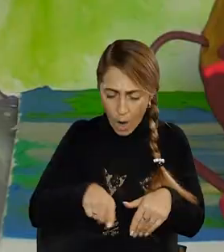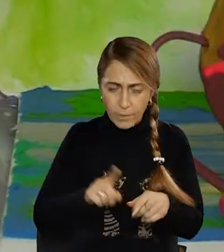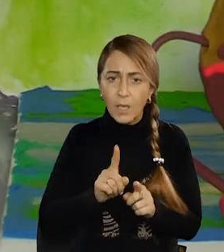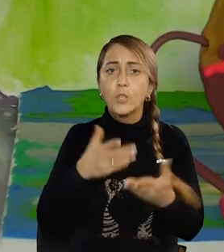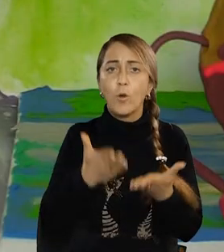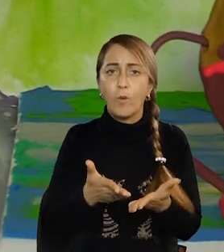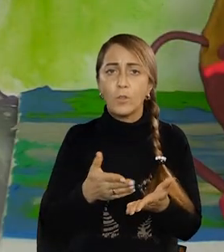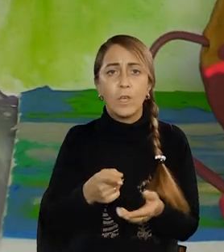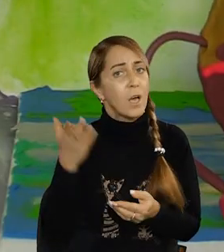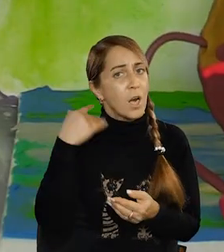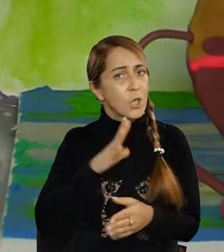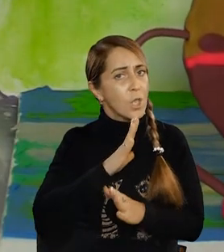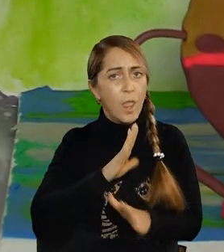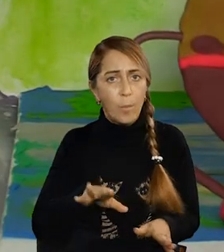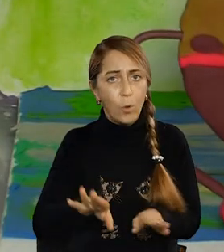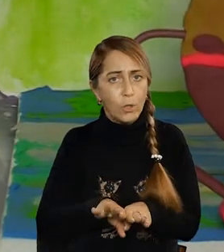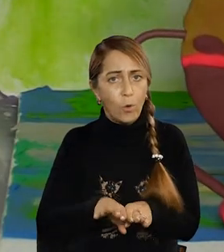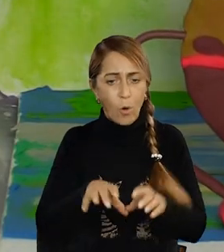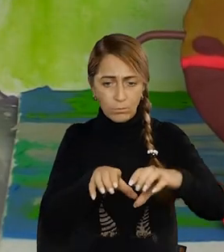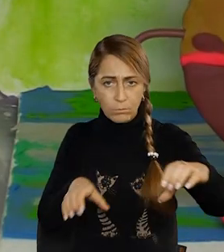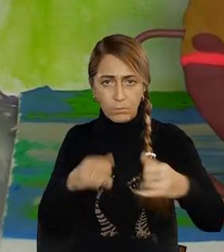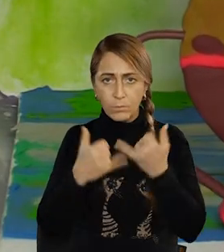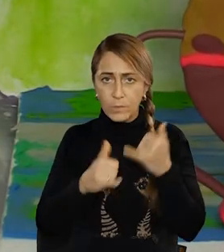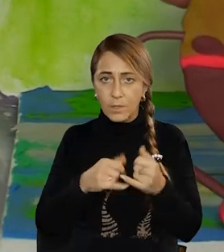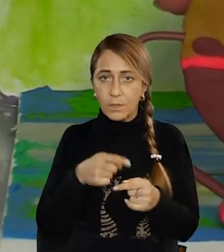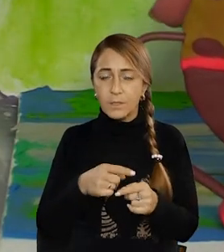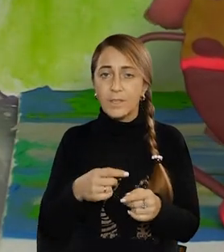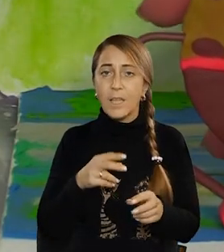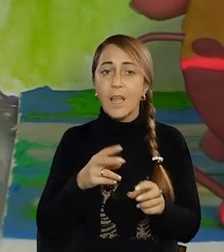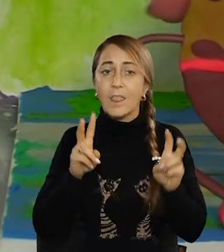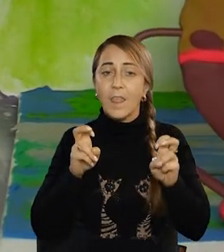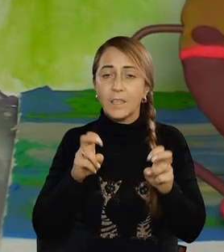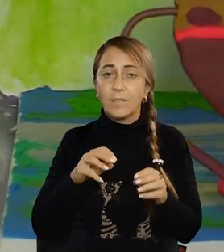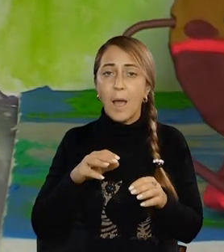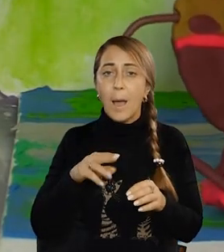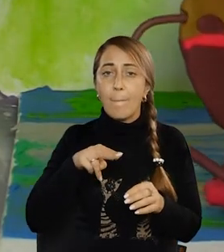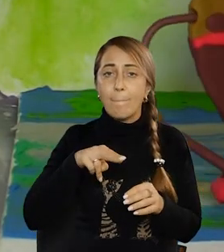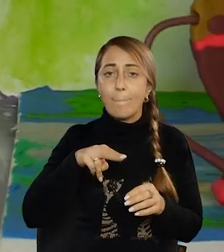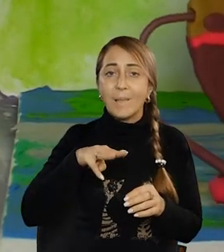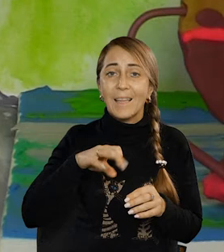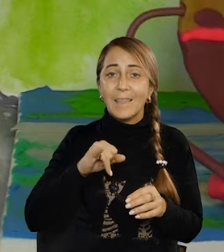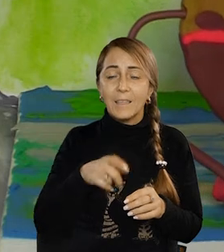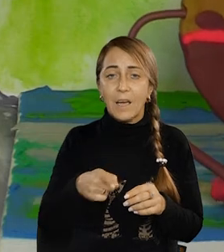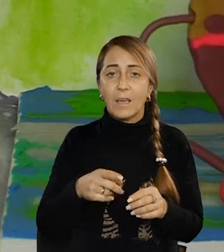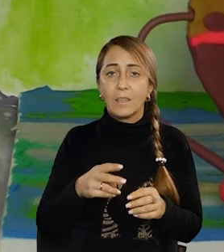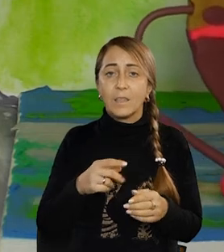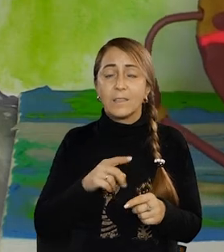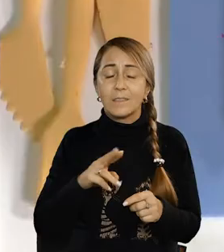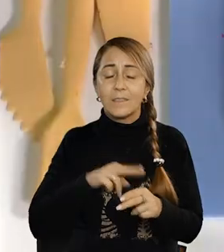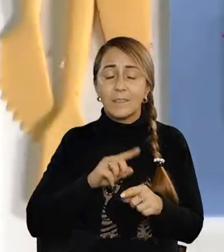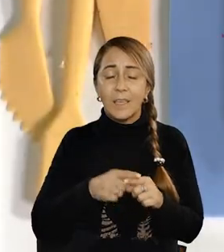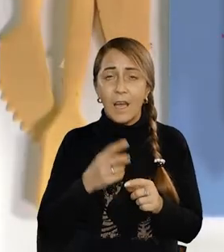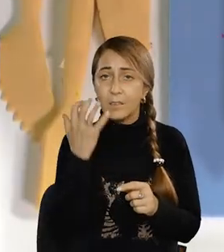вона? Таких раніше не було. Це називається тактильна плитка. Вона є орієнтиром для таких, як